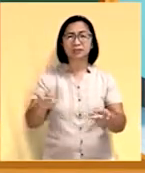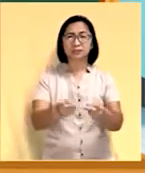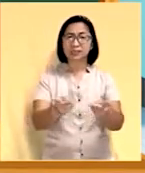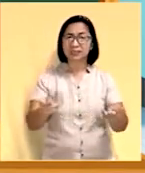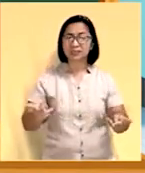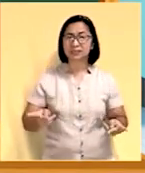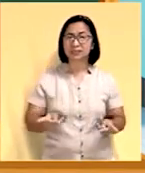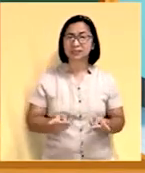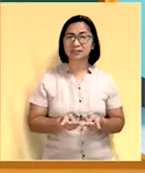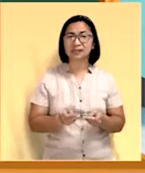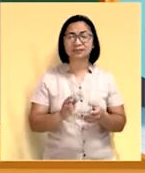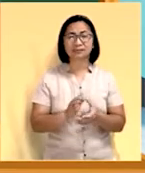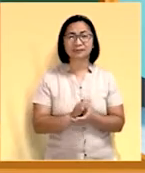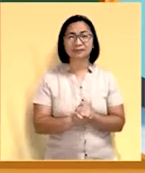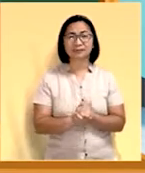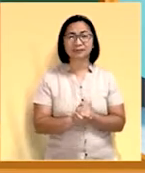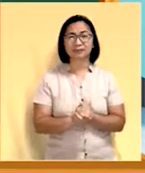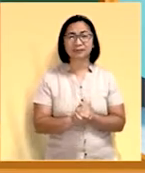place?